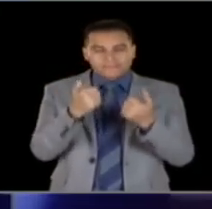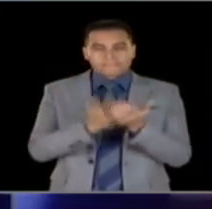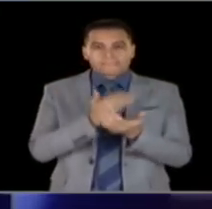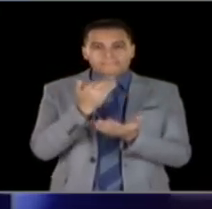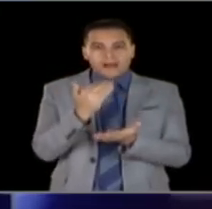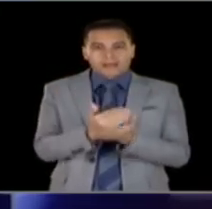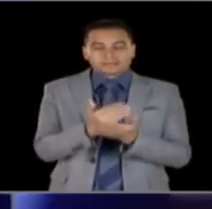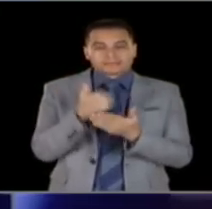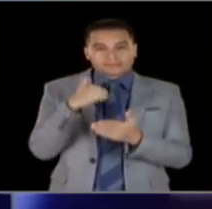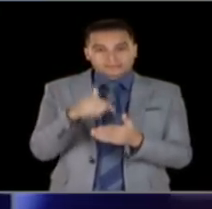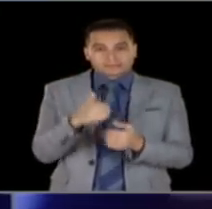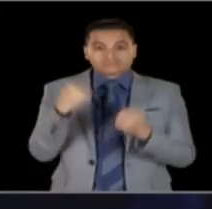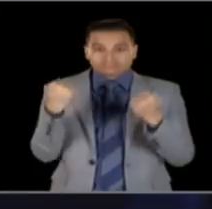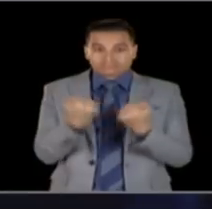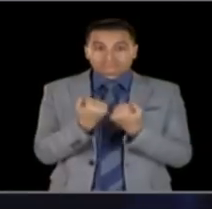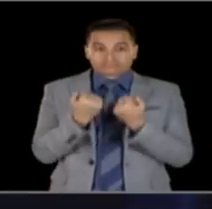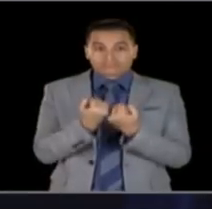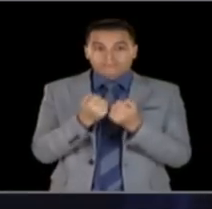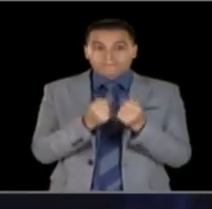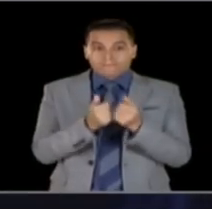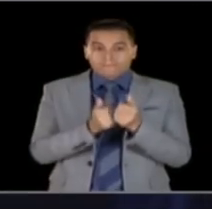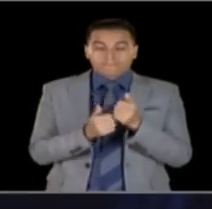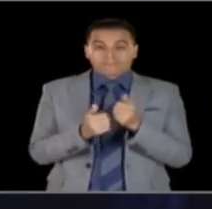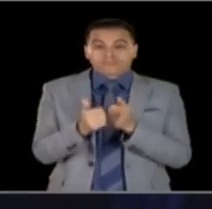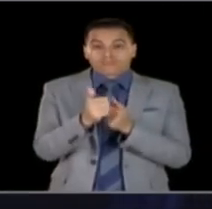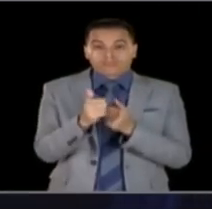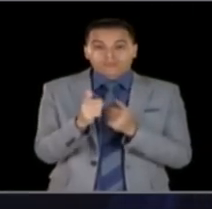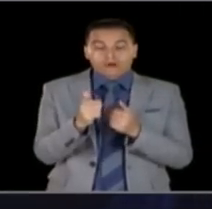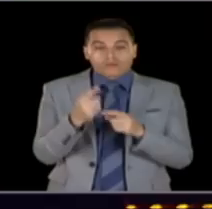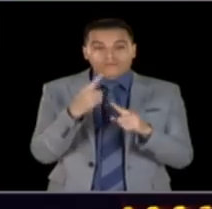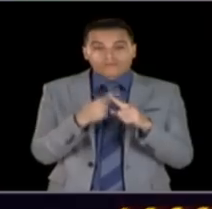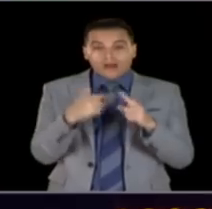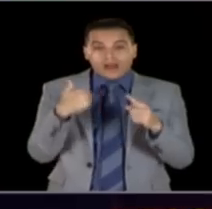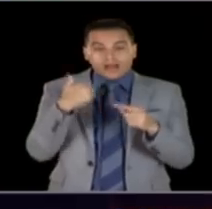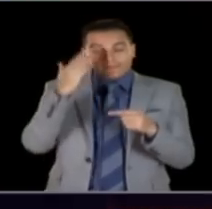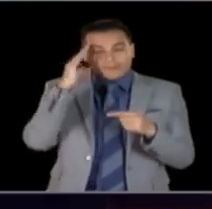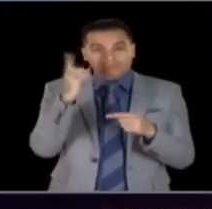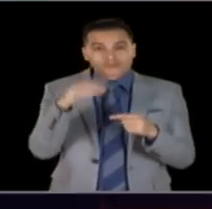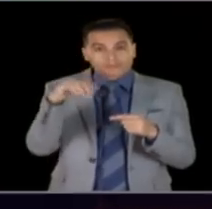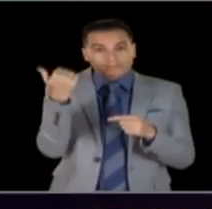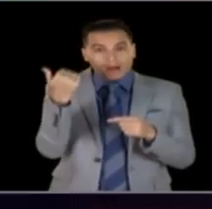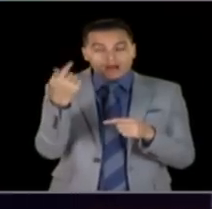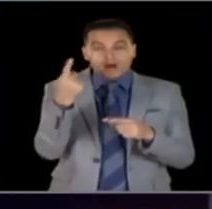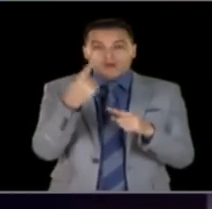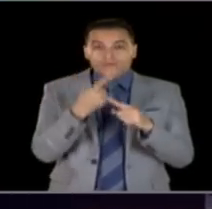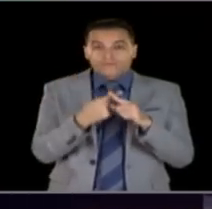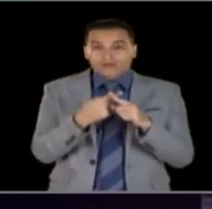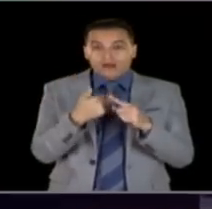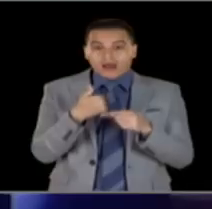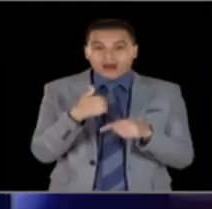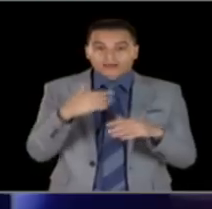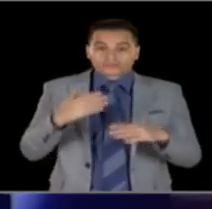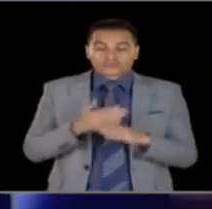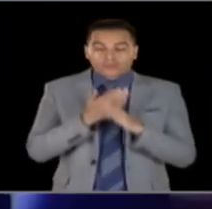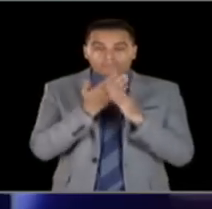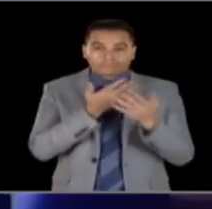تقريبا لاني بحاول اجمع. دخل معسكر. فعلا ومش نايم امبارح تقريبا، يعني بعت لهم رساله الساعه 4:30 الفجر اقول لهم تصبحوا